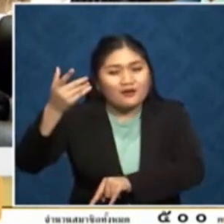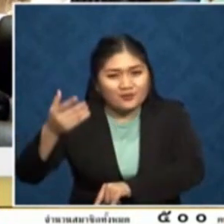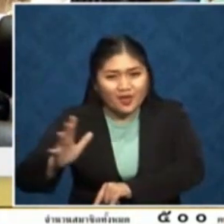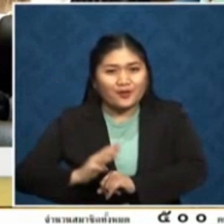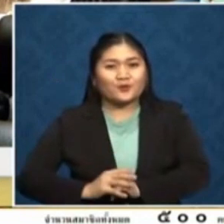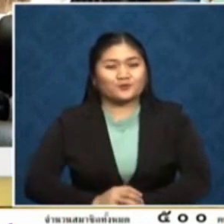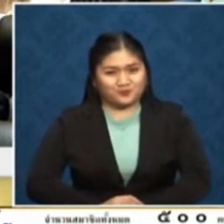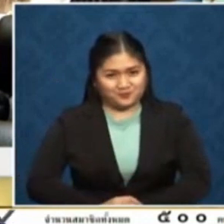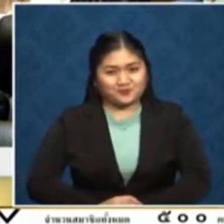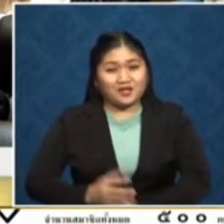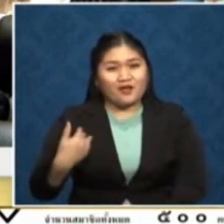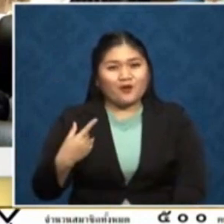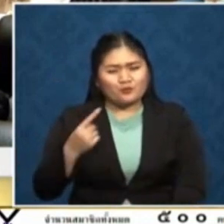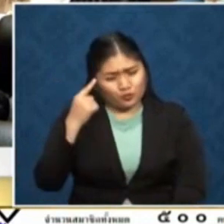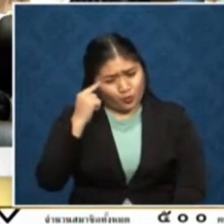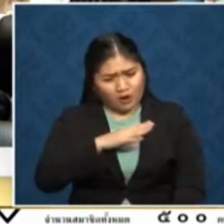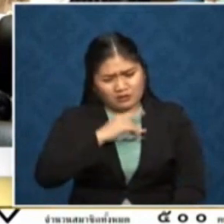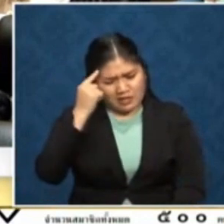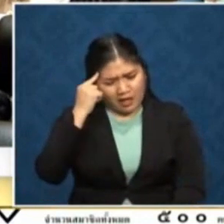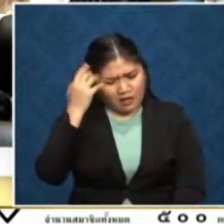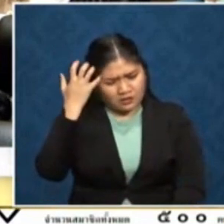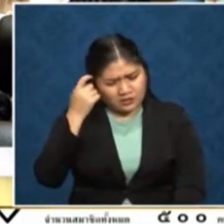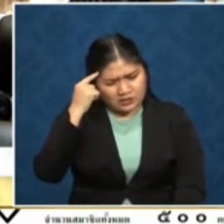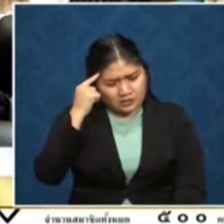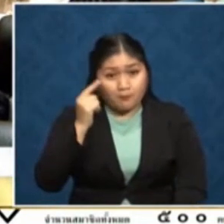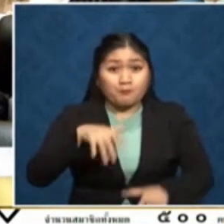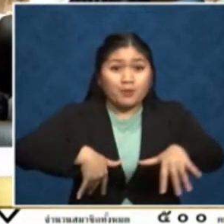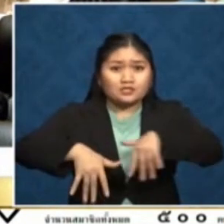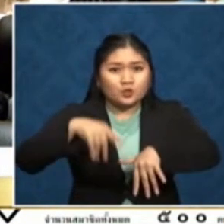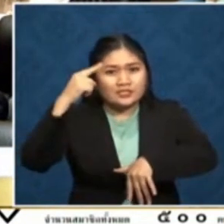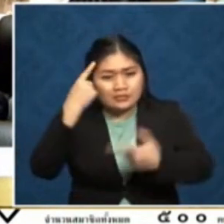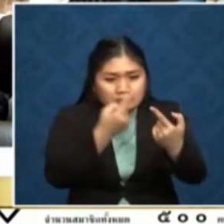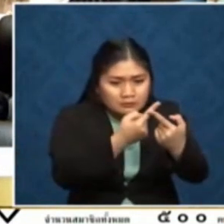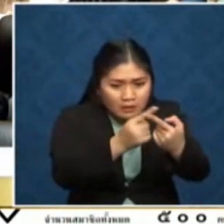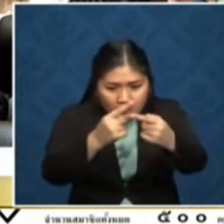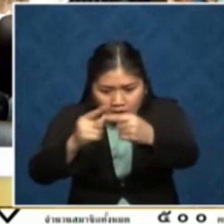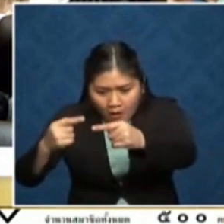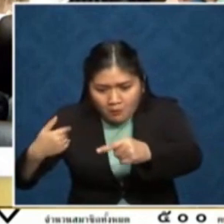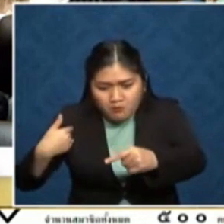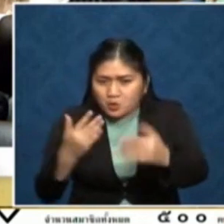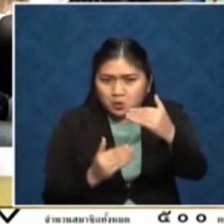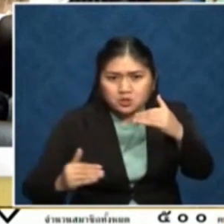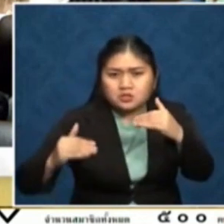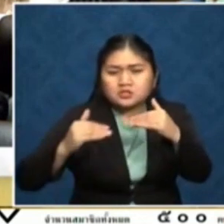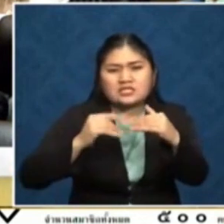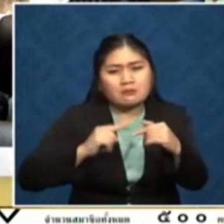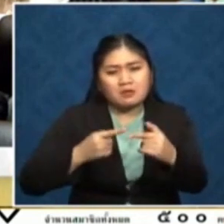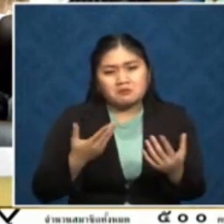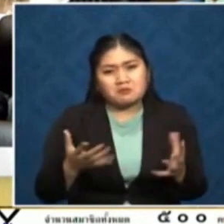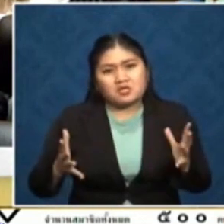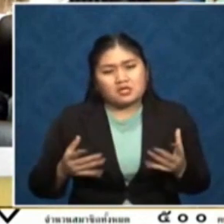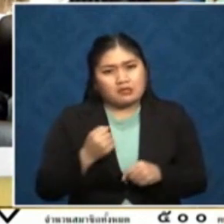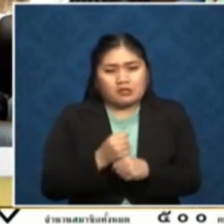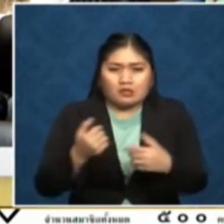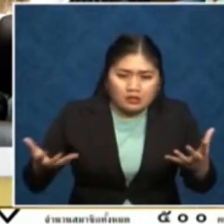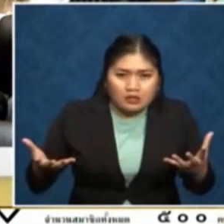ผมทุกสัปดาห์ก็ได้ว่ากล่าวถึงกระบวนการทำงานทางนิติบัญญัติของทางครม.ไว้เยอะแล้วนะครับรวมถึงหากกังว